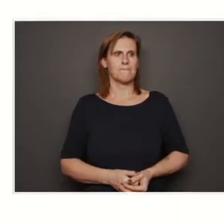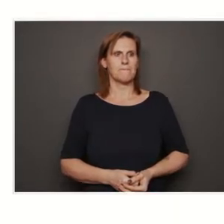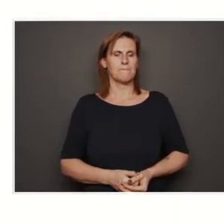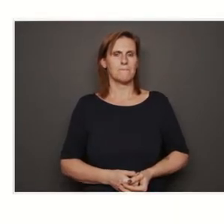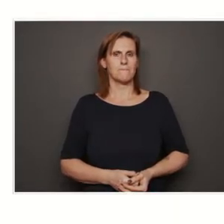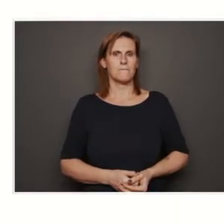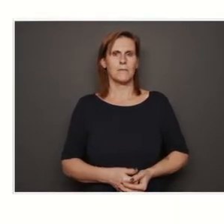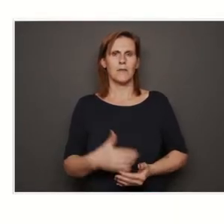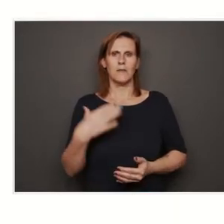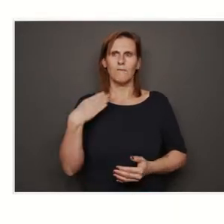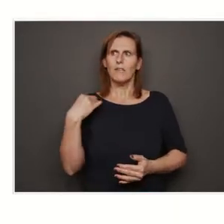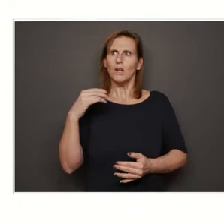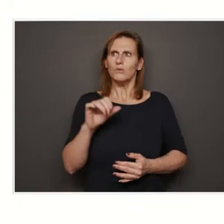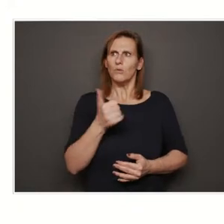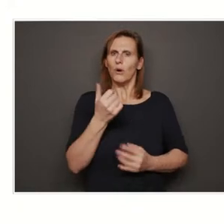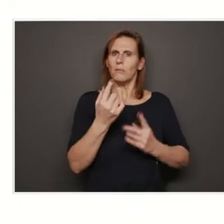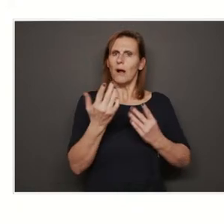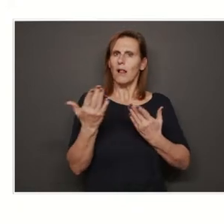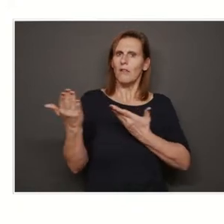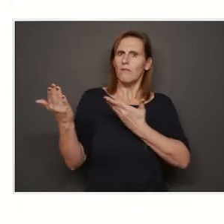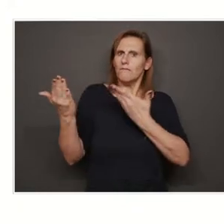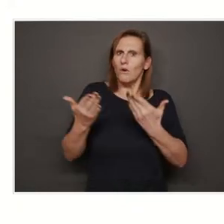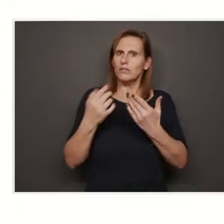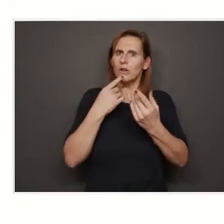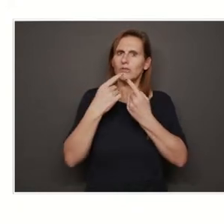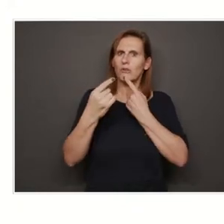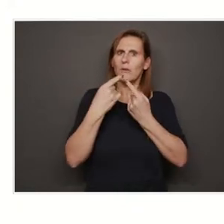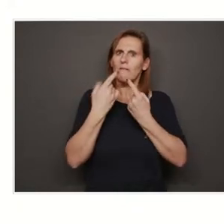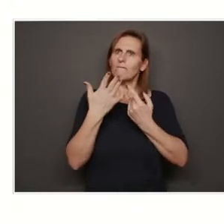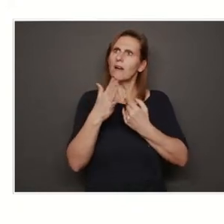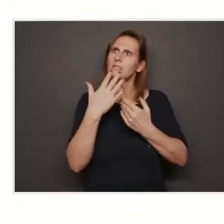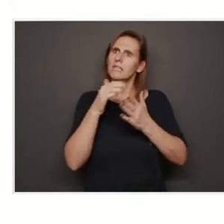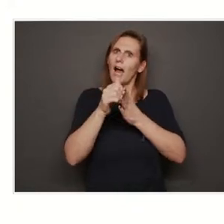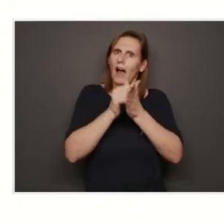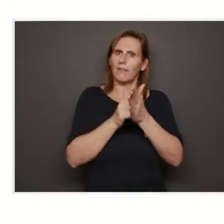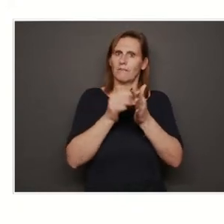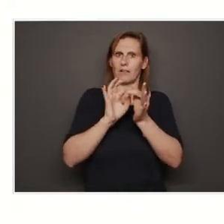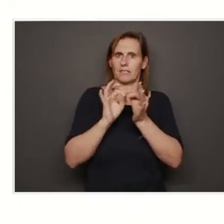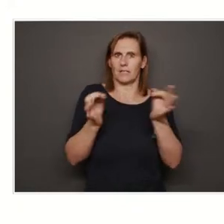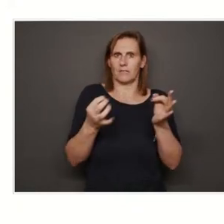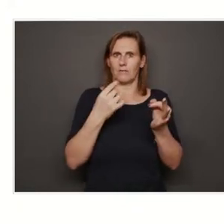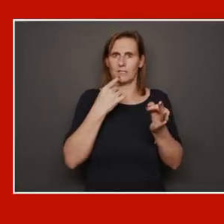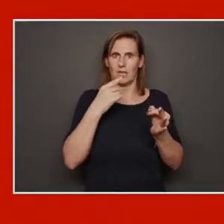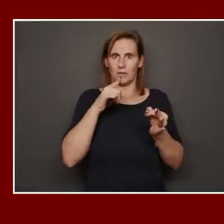Wenn du wieder ein Vorstellungsgespräch hättest, was wäre dein Anfangssatz?